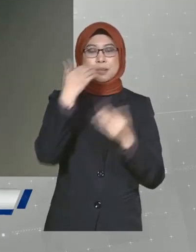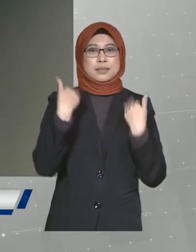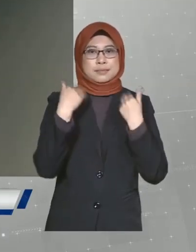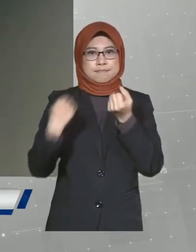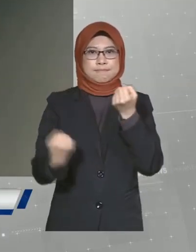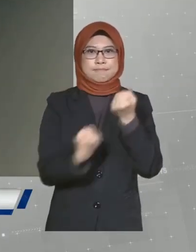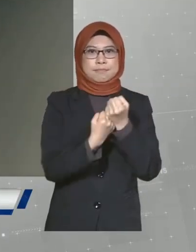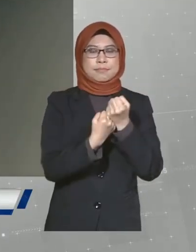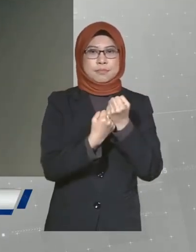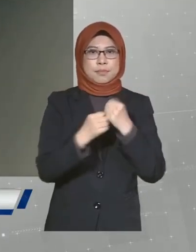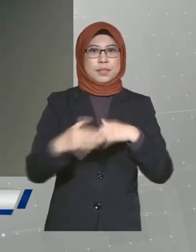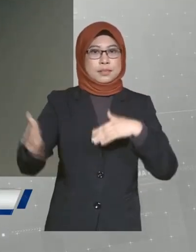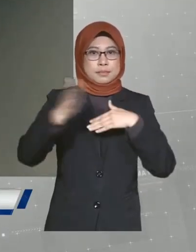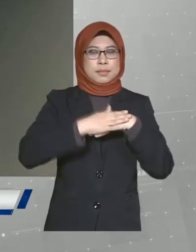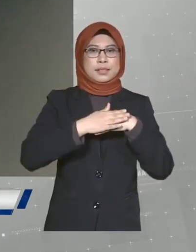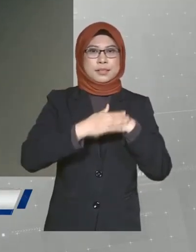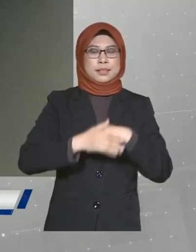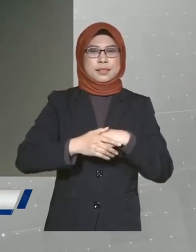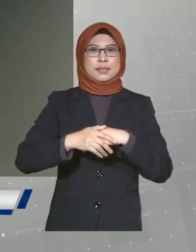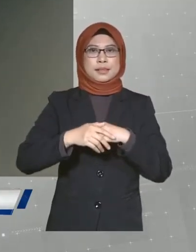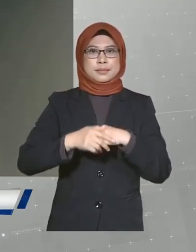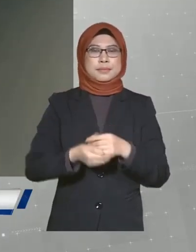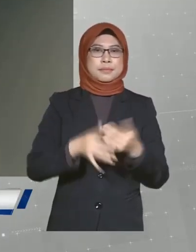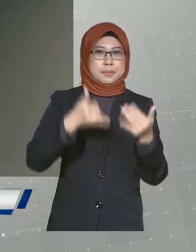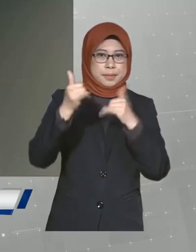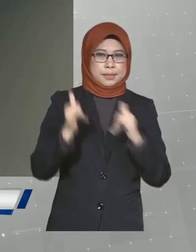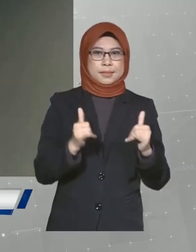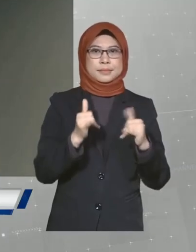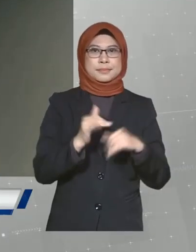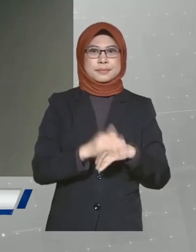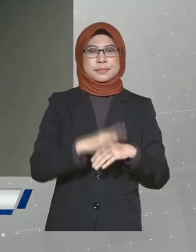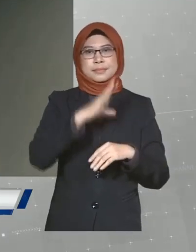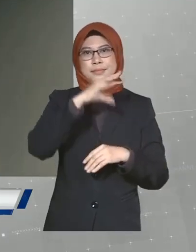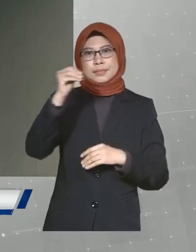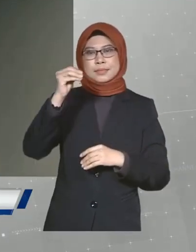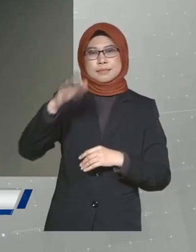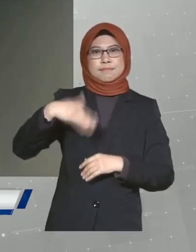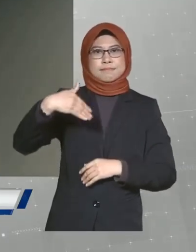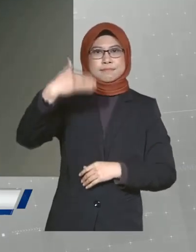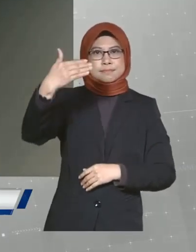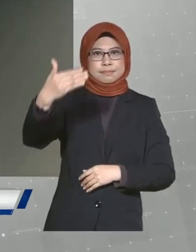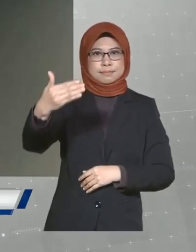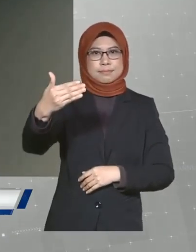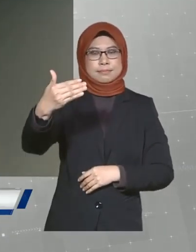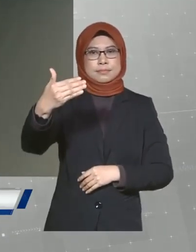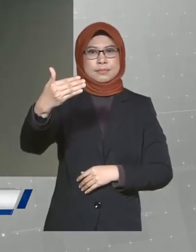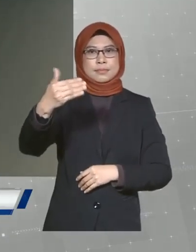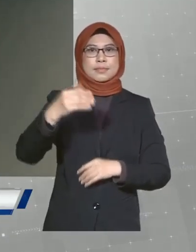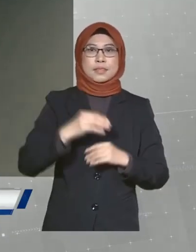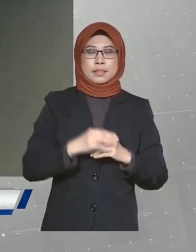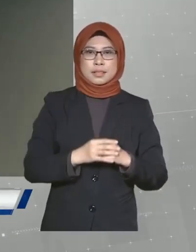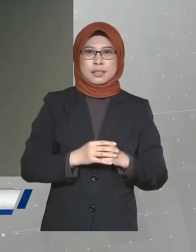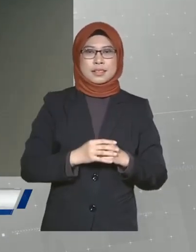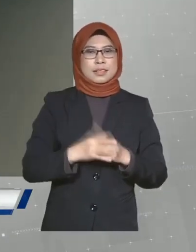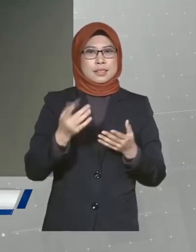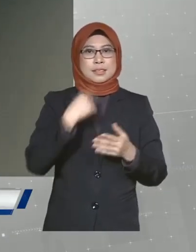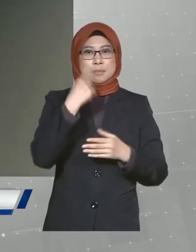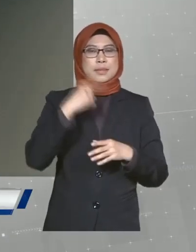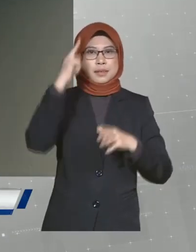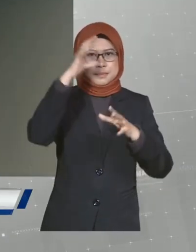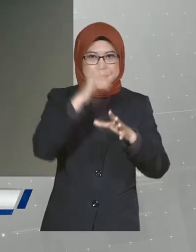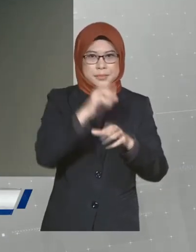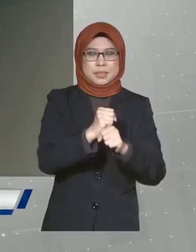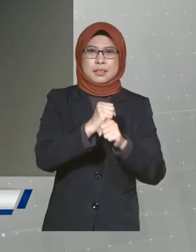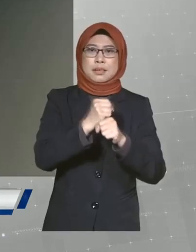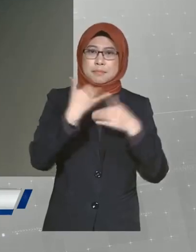will actually get back on court and I will do it again. More for siapa yang you know, has believed in me since I was young and siapa yang